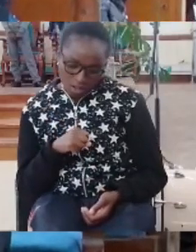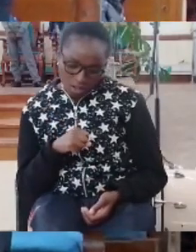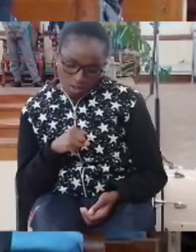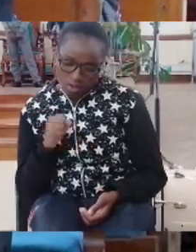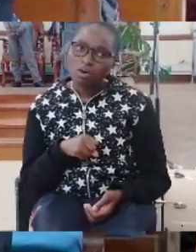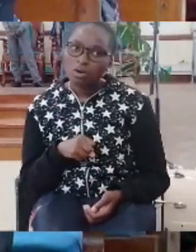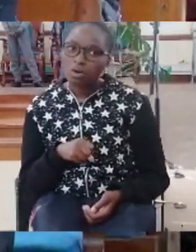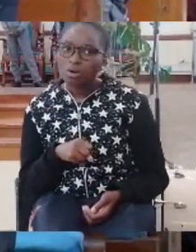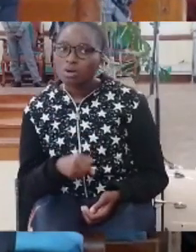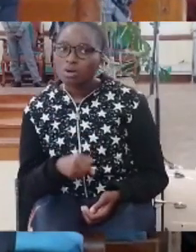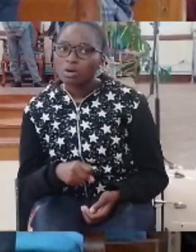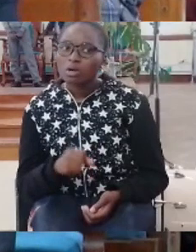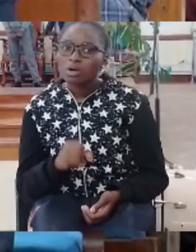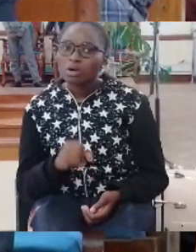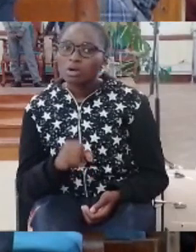ndio.